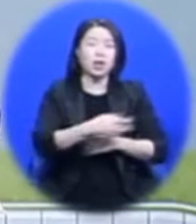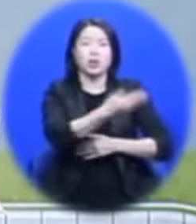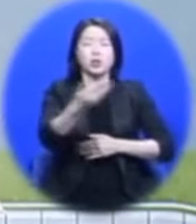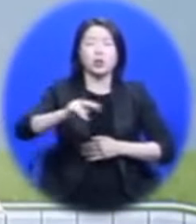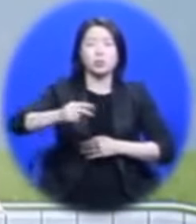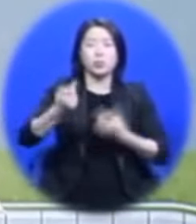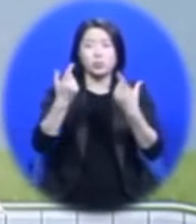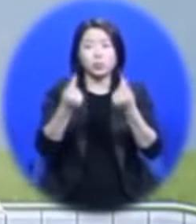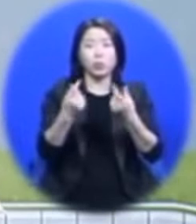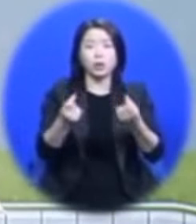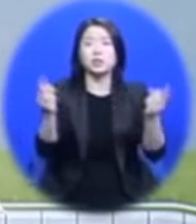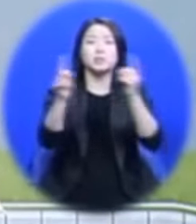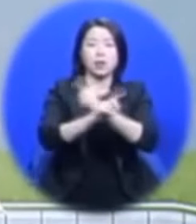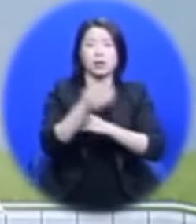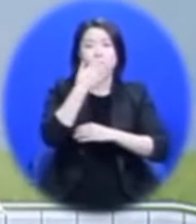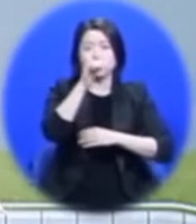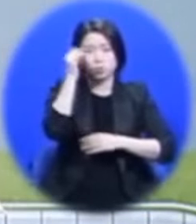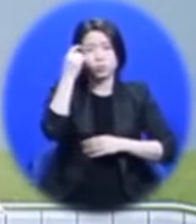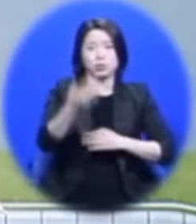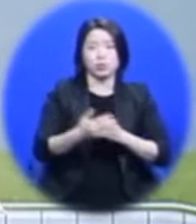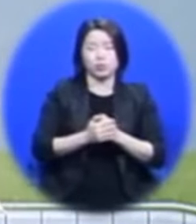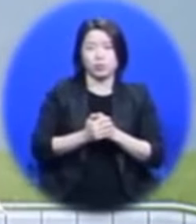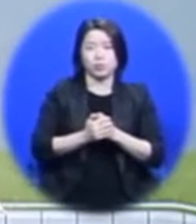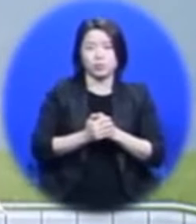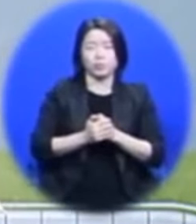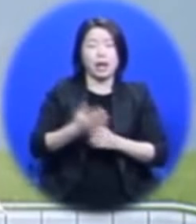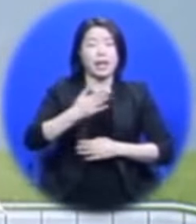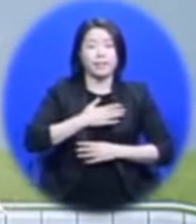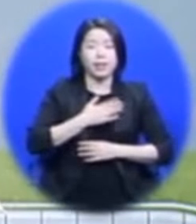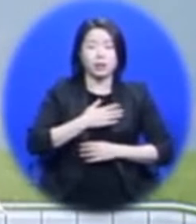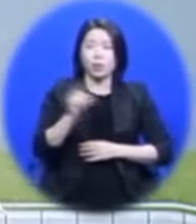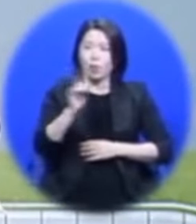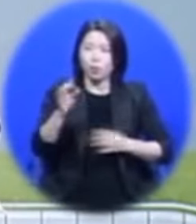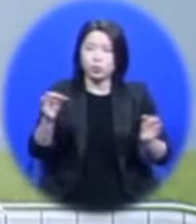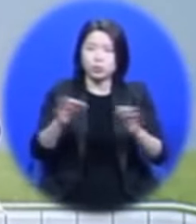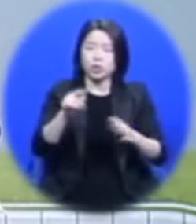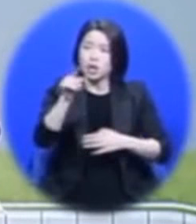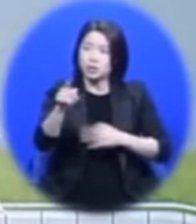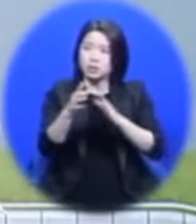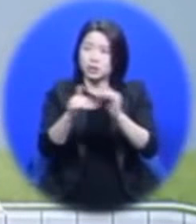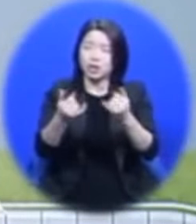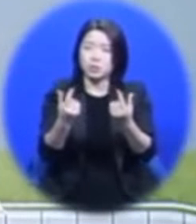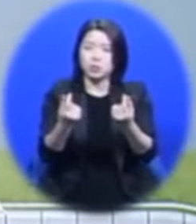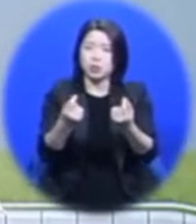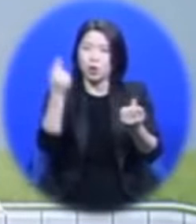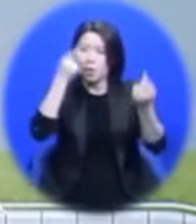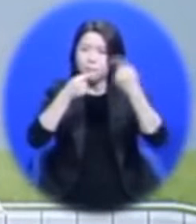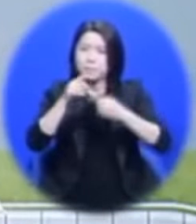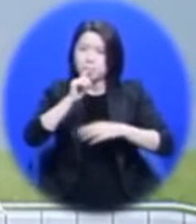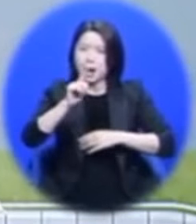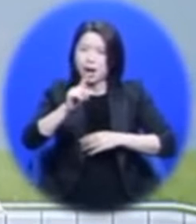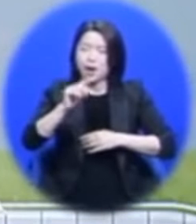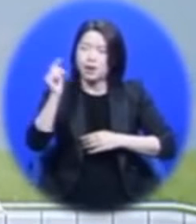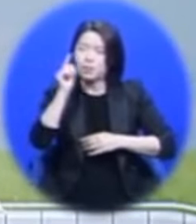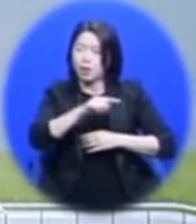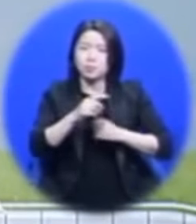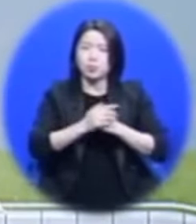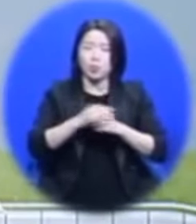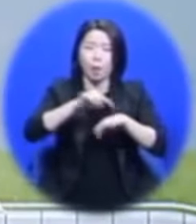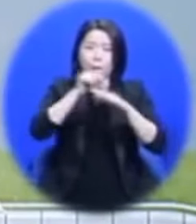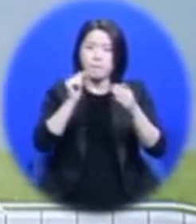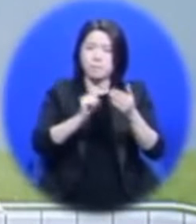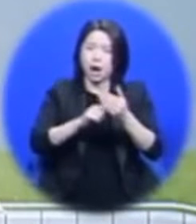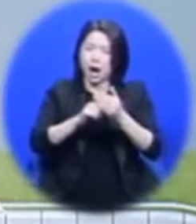똑같이 바뀌어요. 어느 순간 나도 모르게 그 사람처럼 말이 거칠어지고 마음은 황폐해지고 그리고